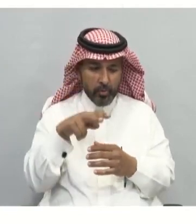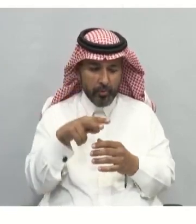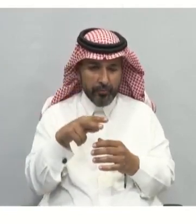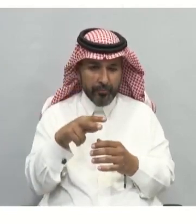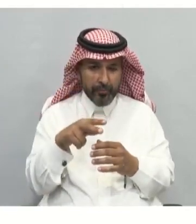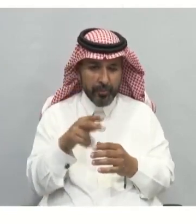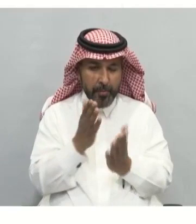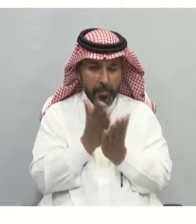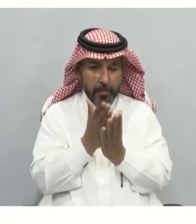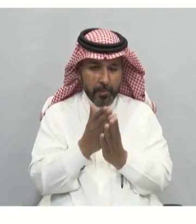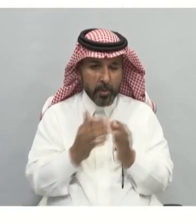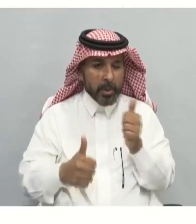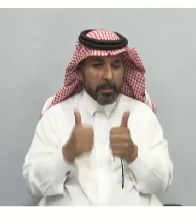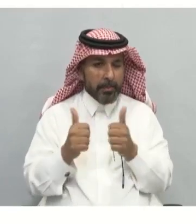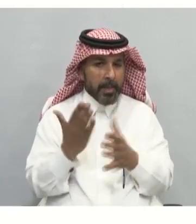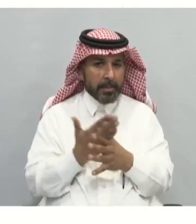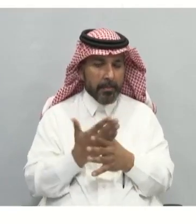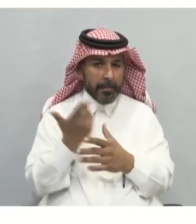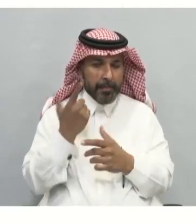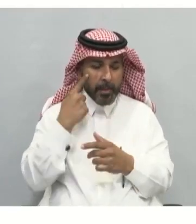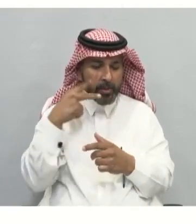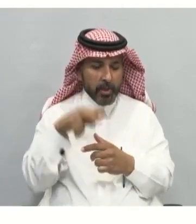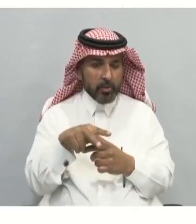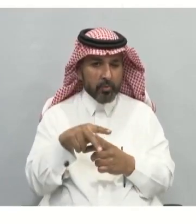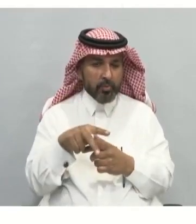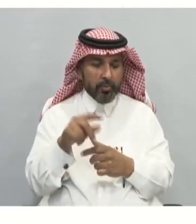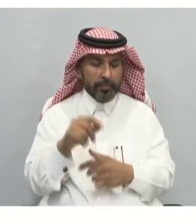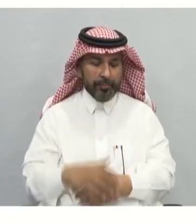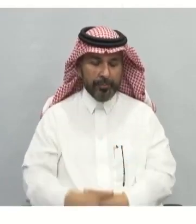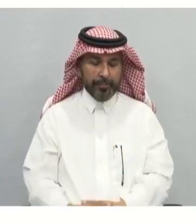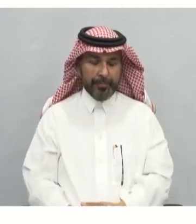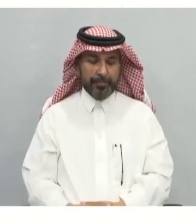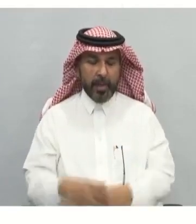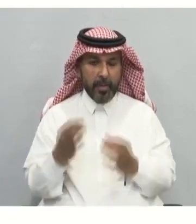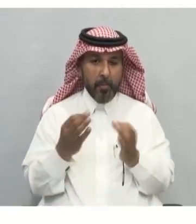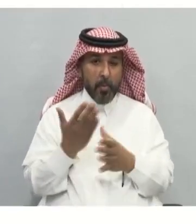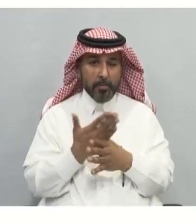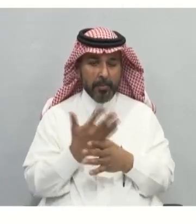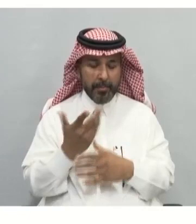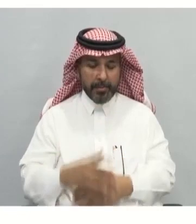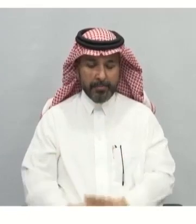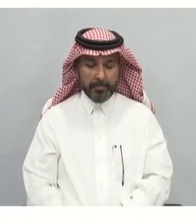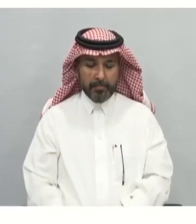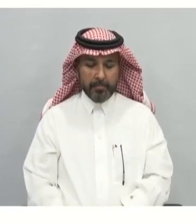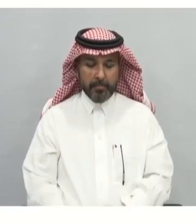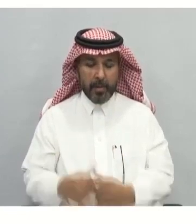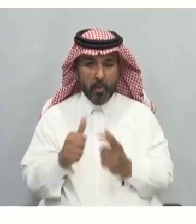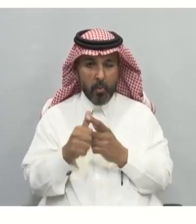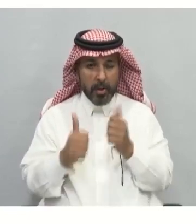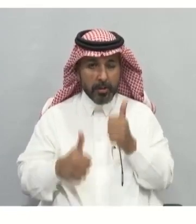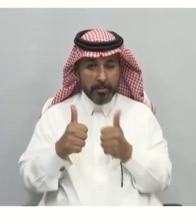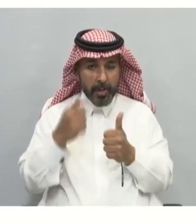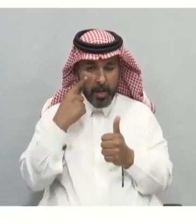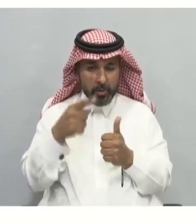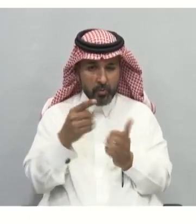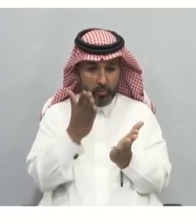لابتلاء الله جل وعلا لعباده المؤمنين فوائد منها اولا الاختبار